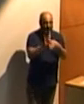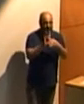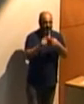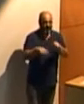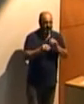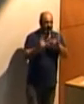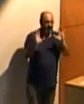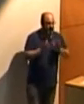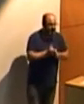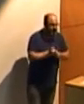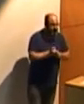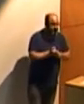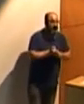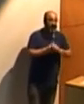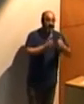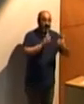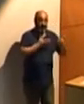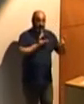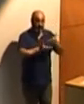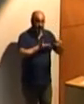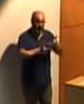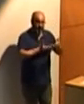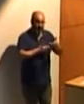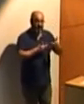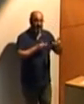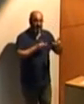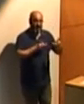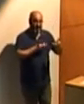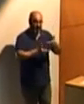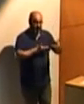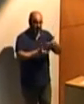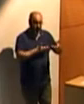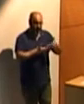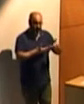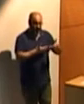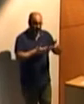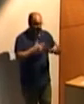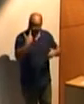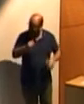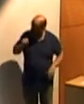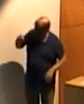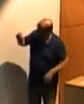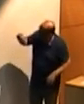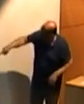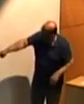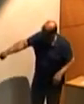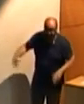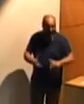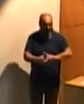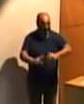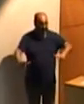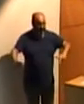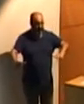possible le rapport c'est le rapport au jugement c'est la main ce que vous avez en bas à droite sont des cristaux d'une